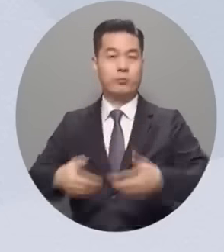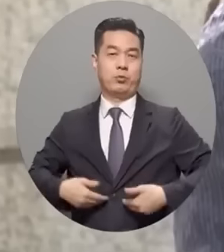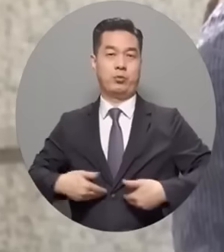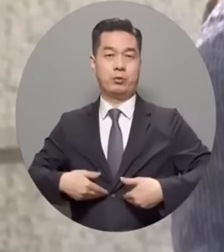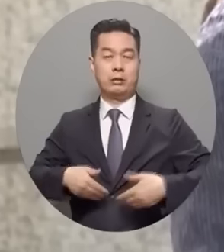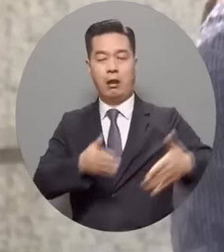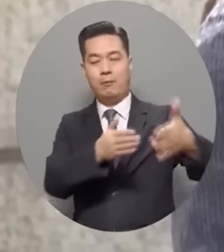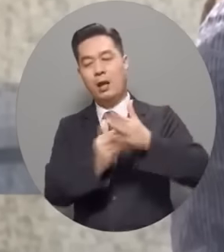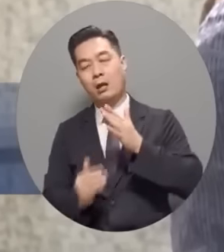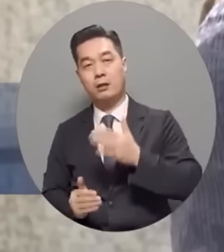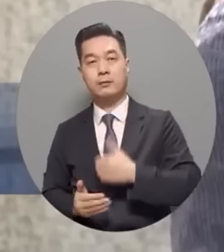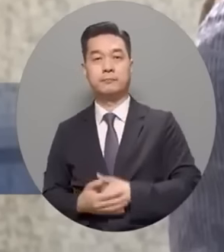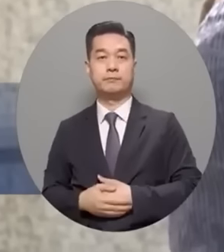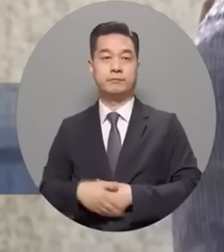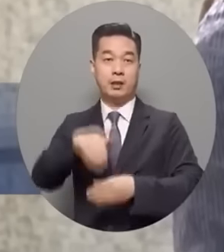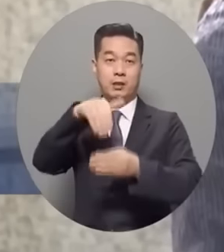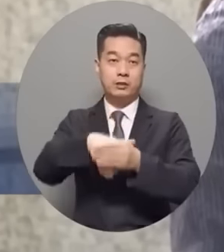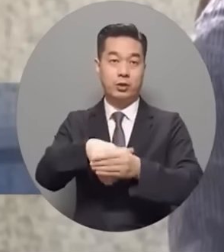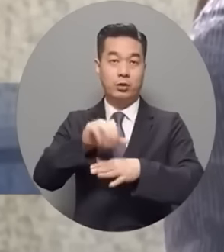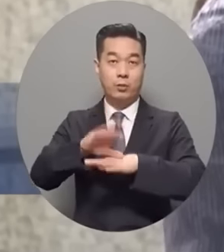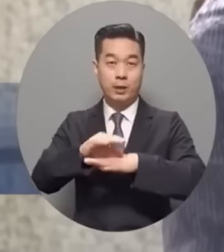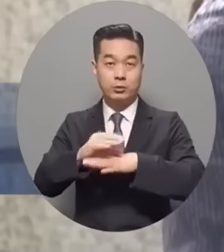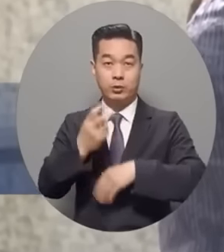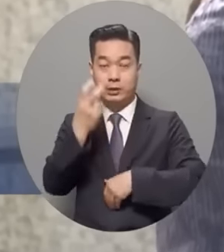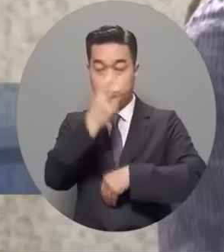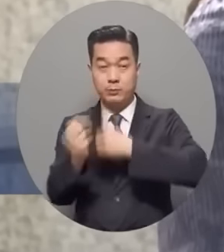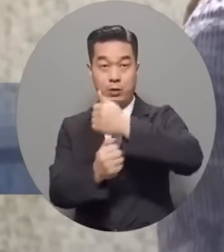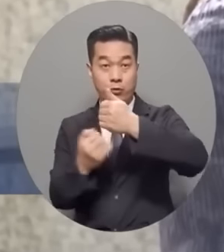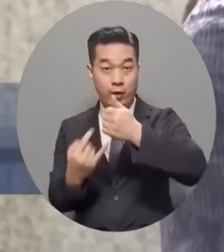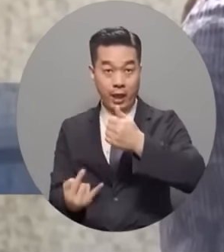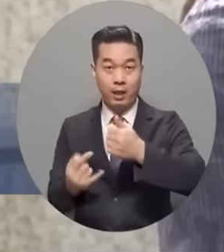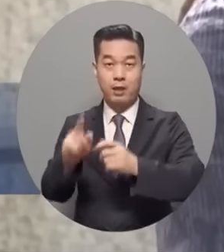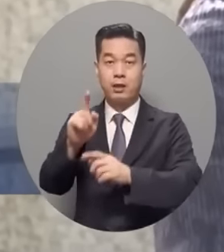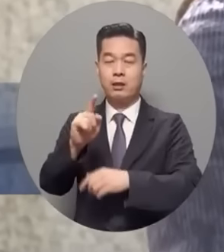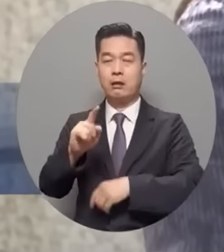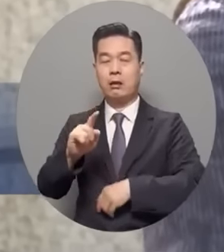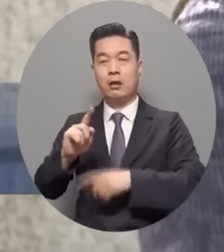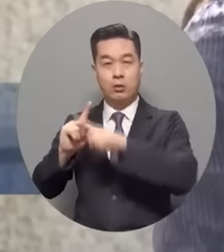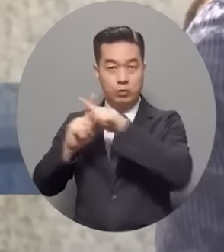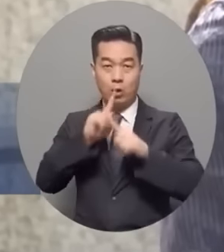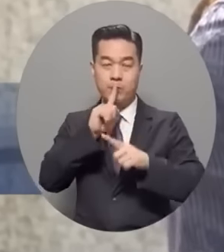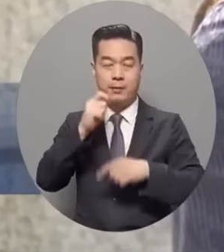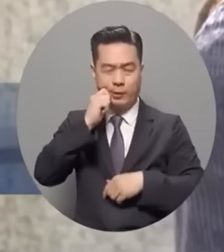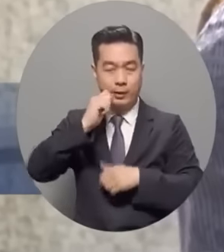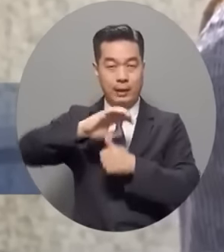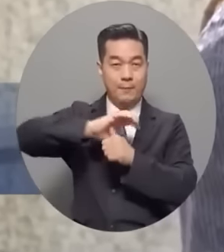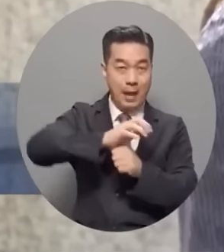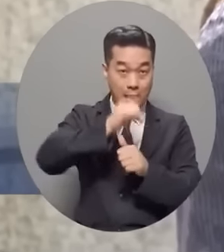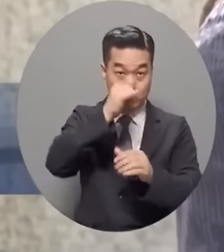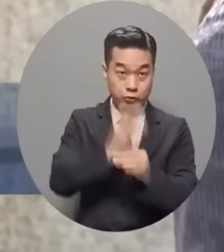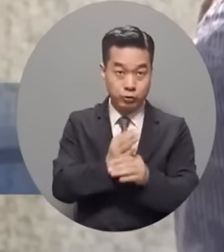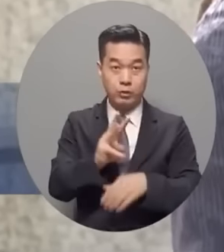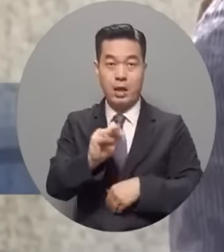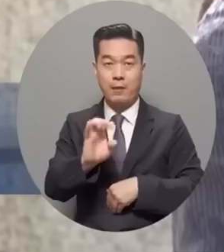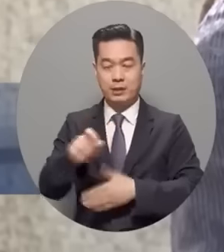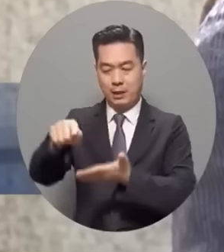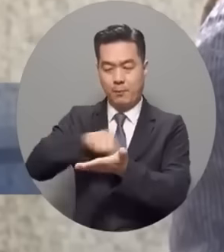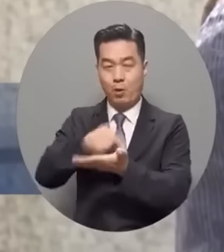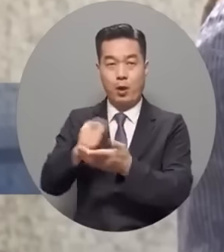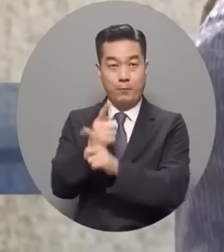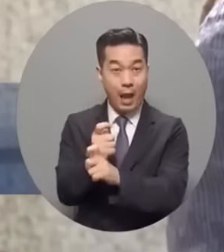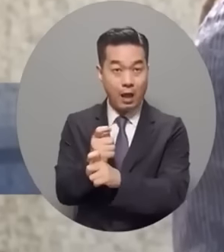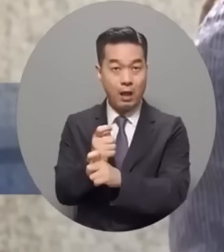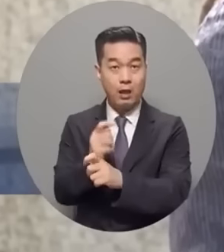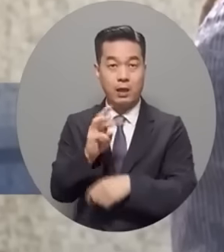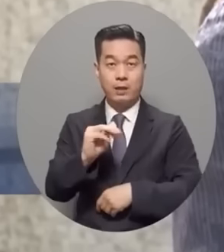않았습니다. 선거방송심의위원회의 이틀막 심의는 여전히 이어지고 있고 MBC에 대한 보복심, MBC에